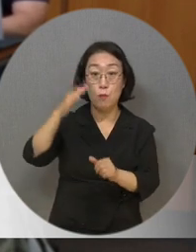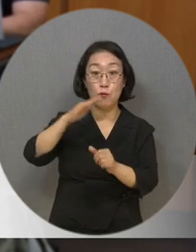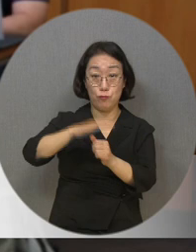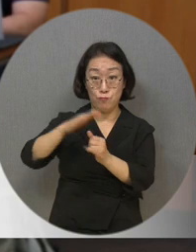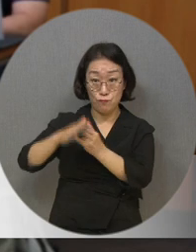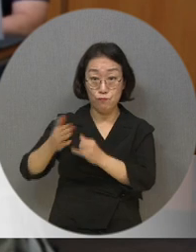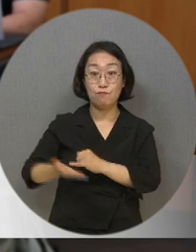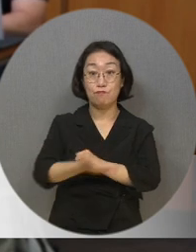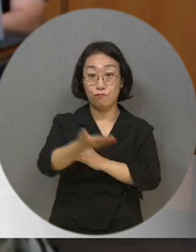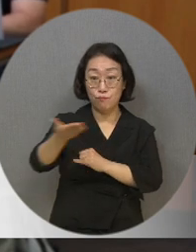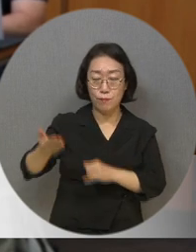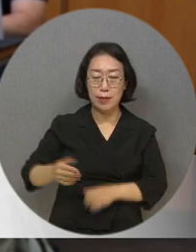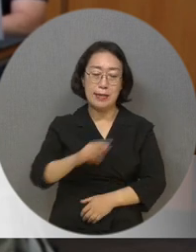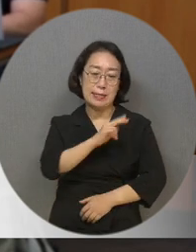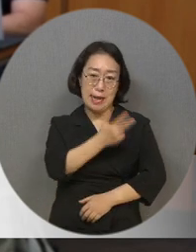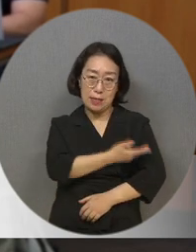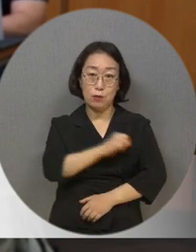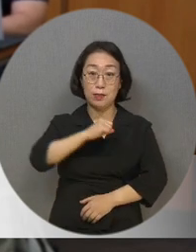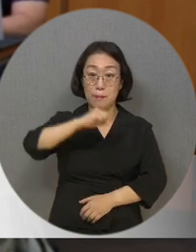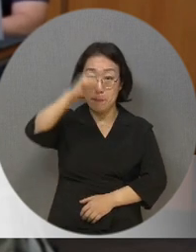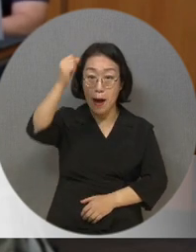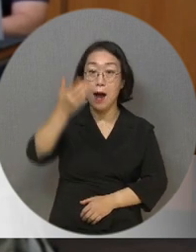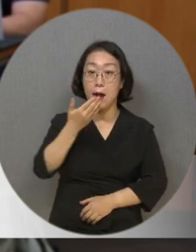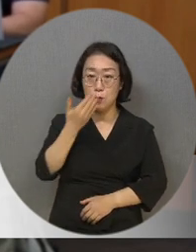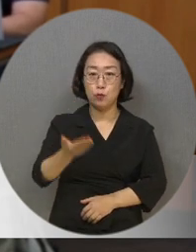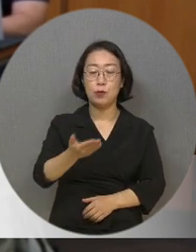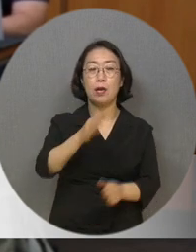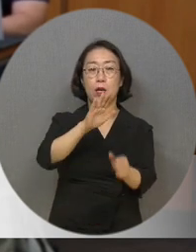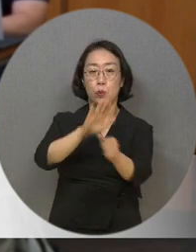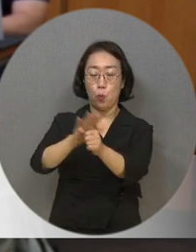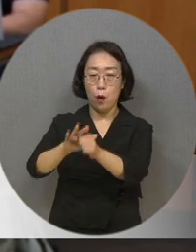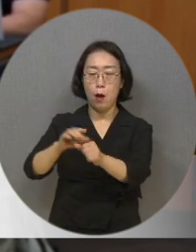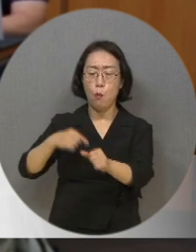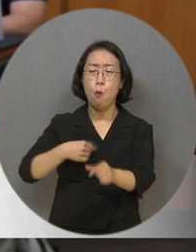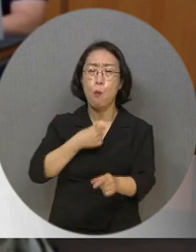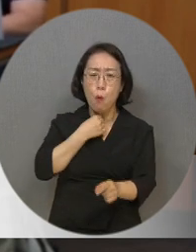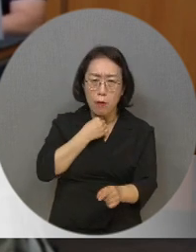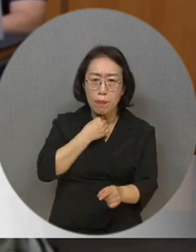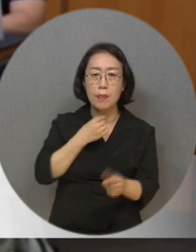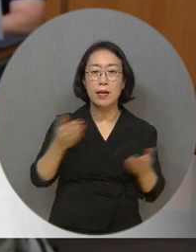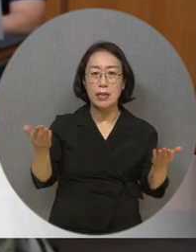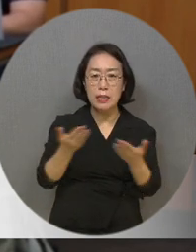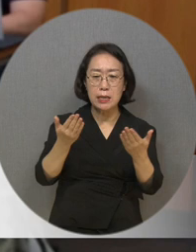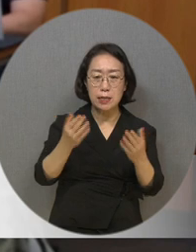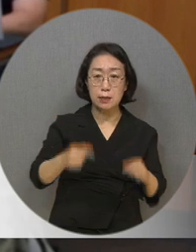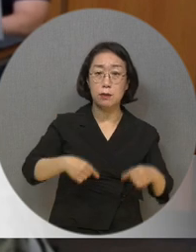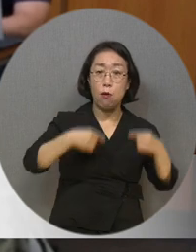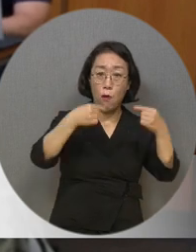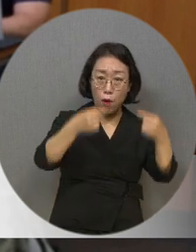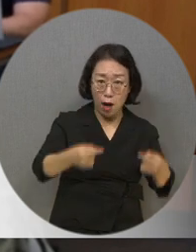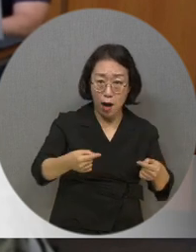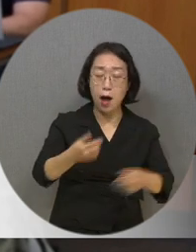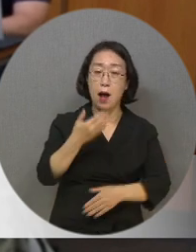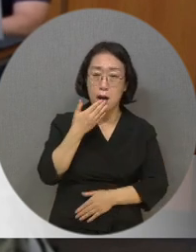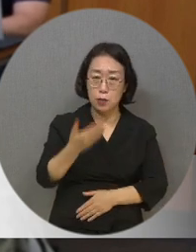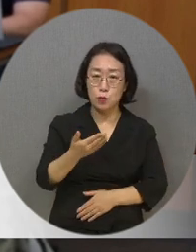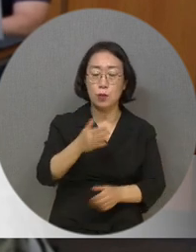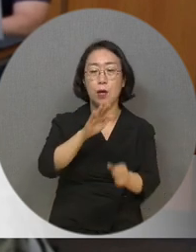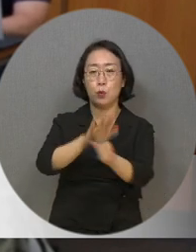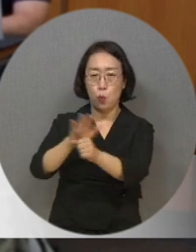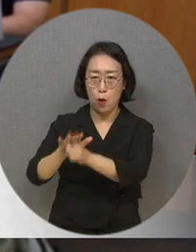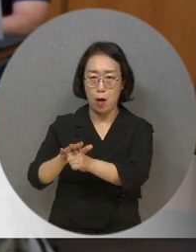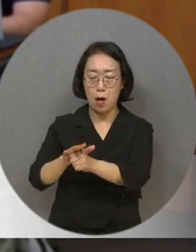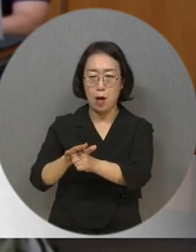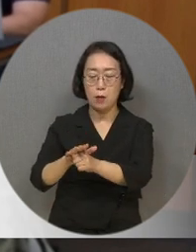청장년층들에게는 정보와 자격증을 취득하여서 본인이 원하는 어떤 직업을 가질 수 있도록, 그래서